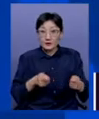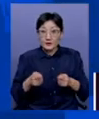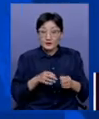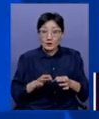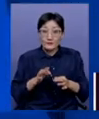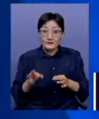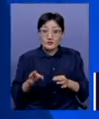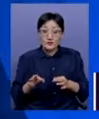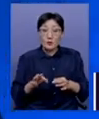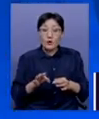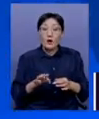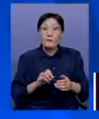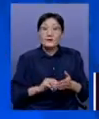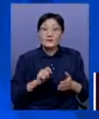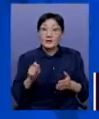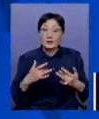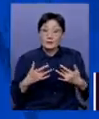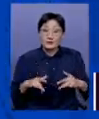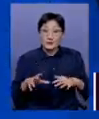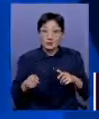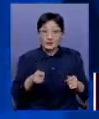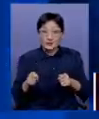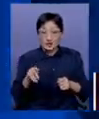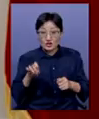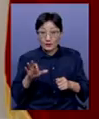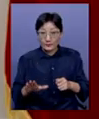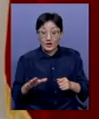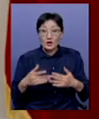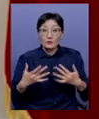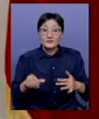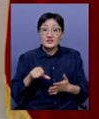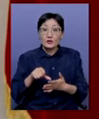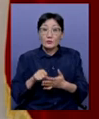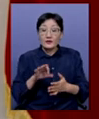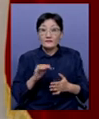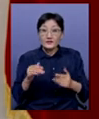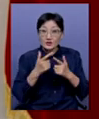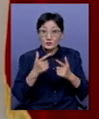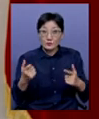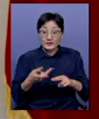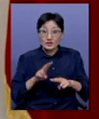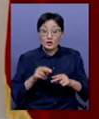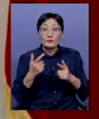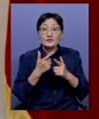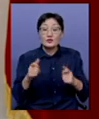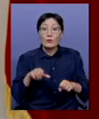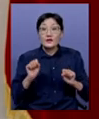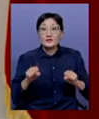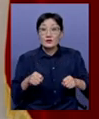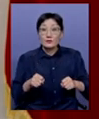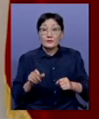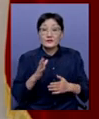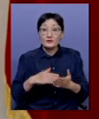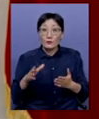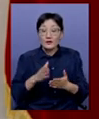регионов Кыргызстана подали в отставку. Президент страны Сооронбай Жээнбеков уже выступил с официальным заявлением, в котором сообщил о возможном